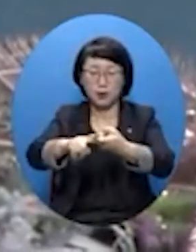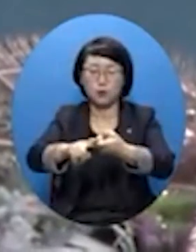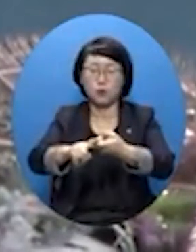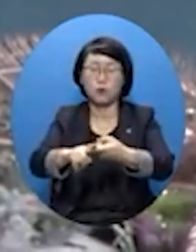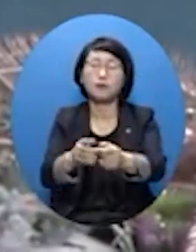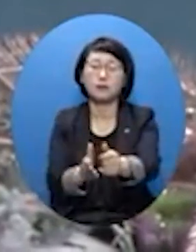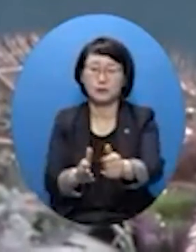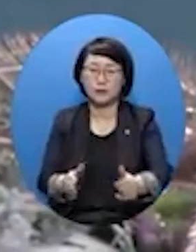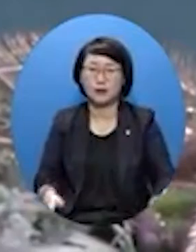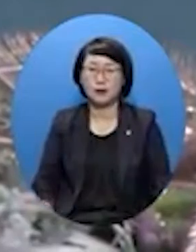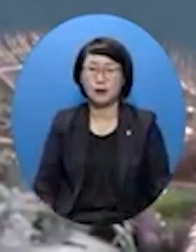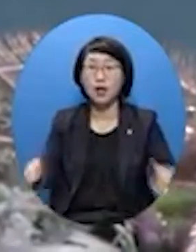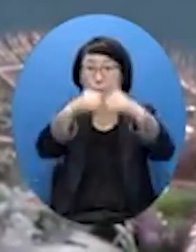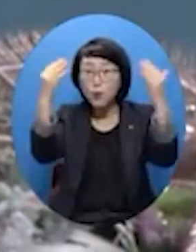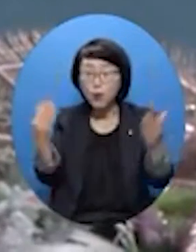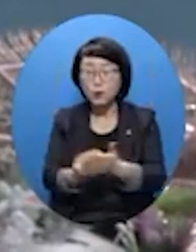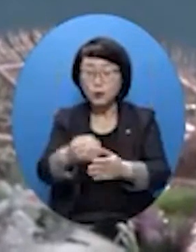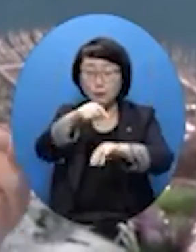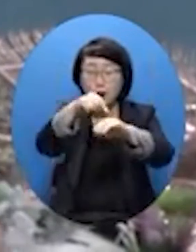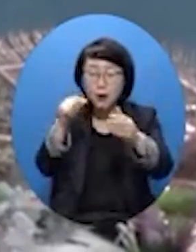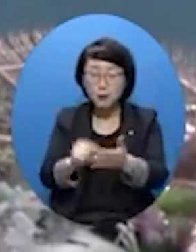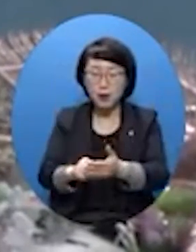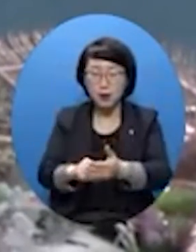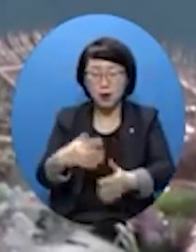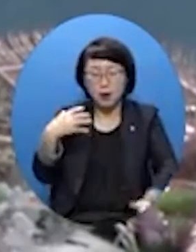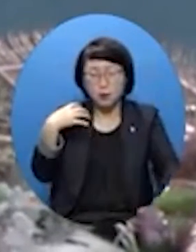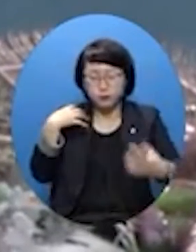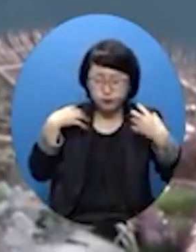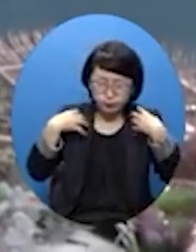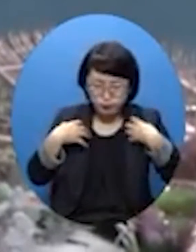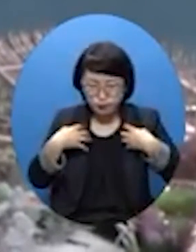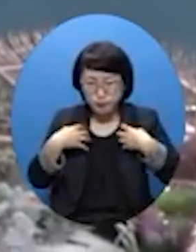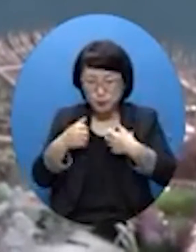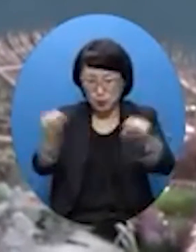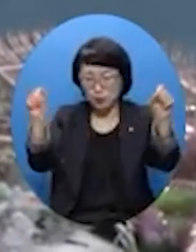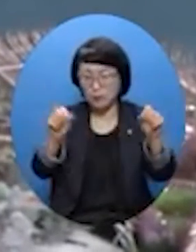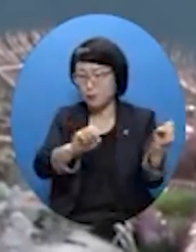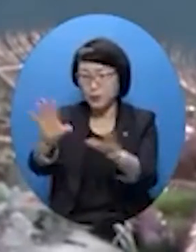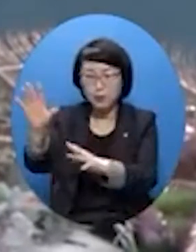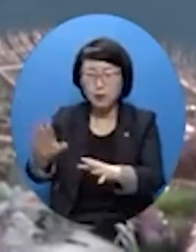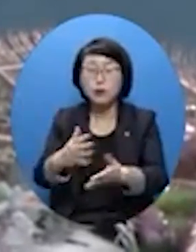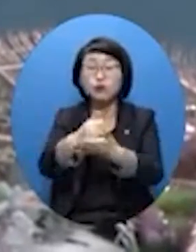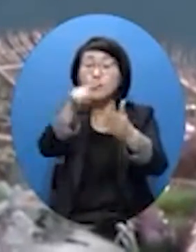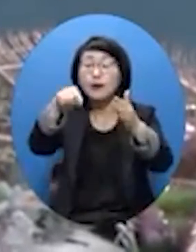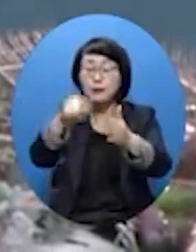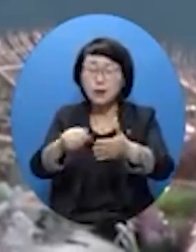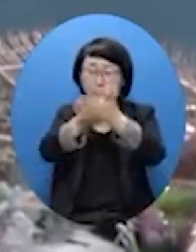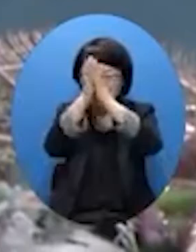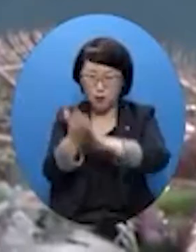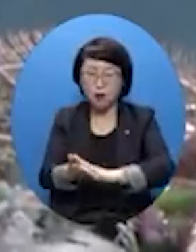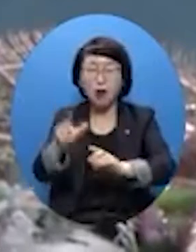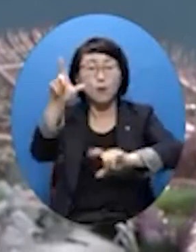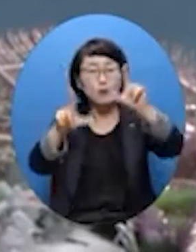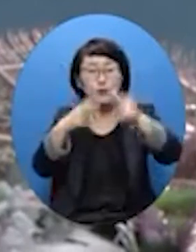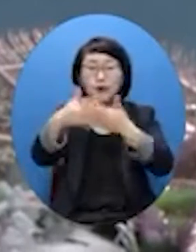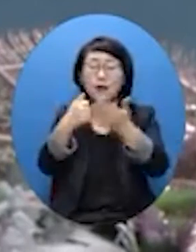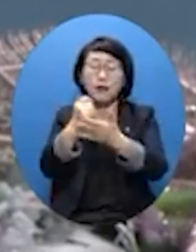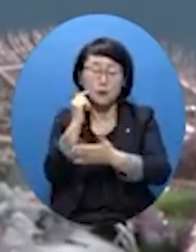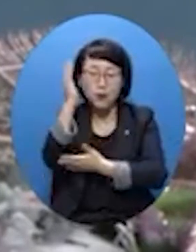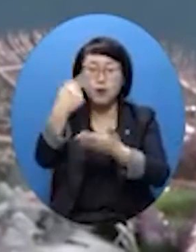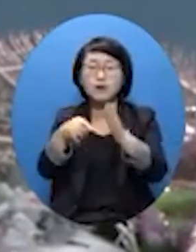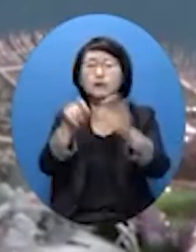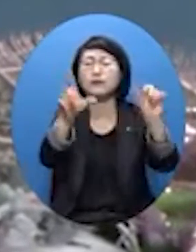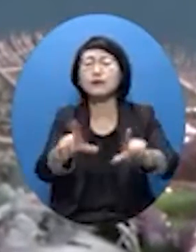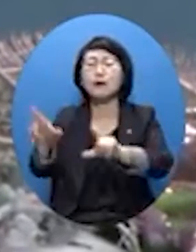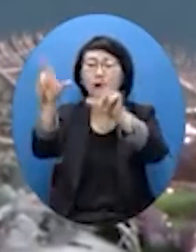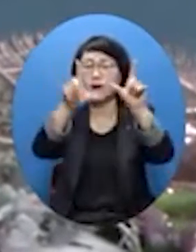것입니다. 모든 마음의 무거운 멍에를 벗어버리고 주님 안에서 변화된 모습으로 하나님의 영광을 위해 살아가는